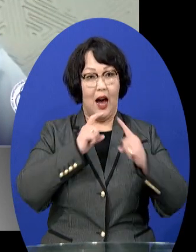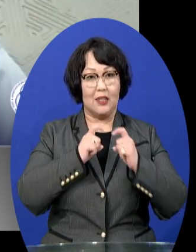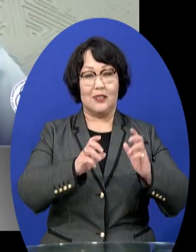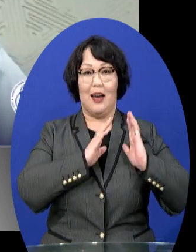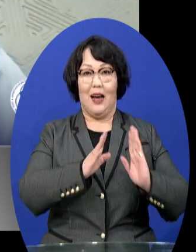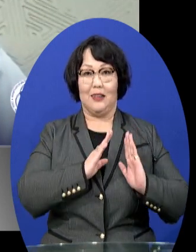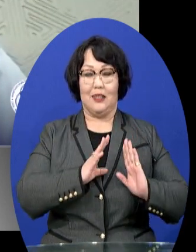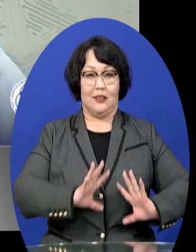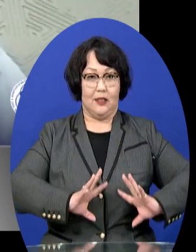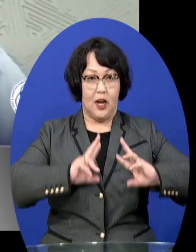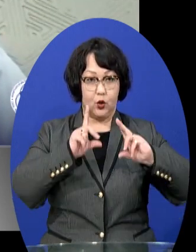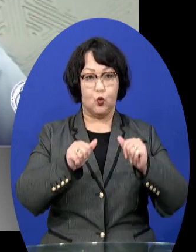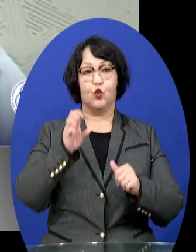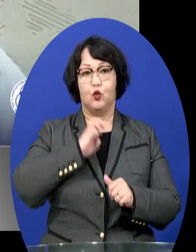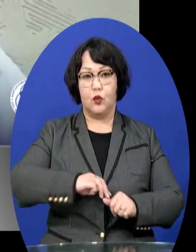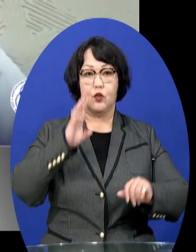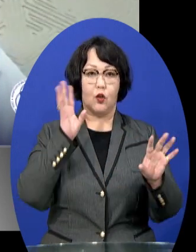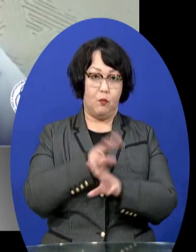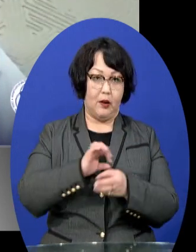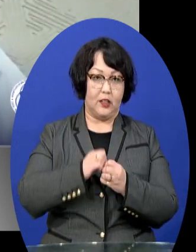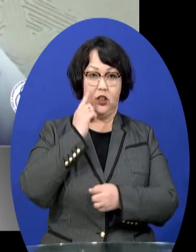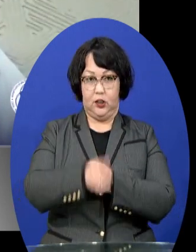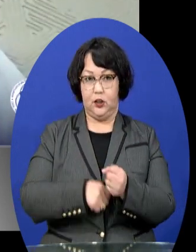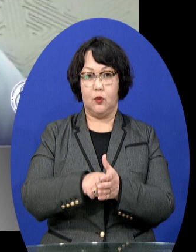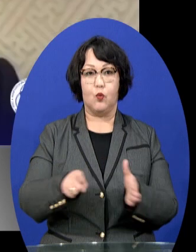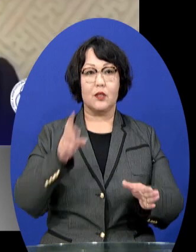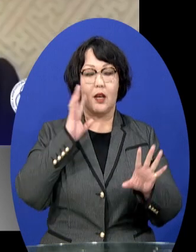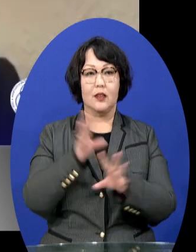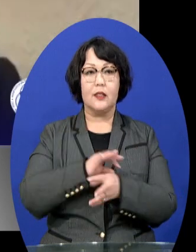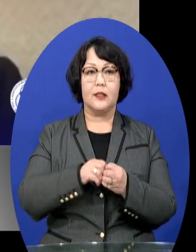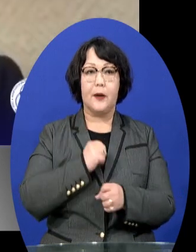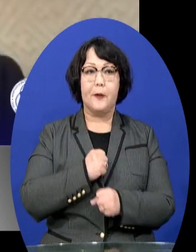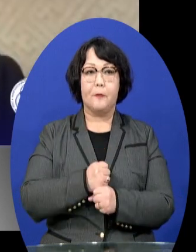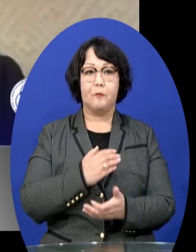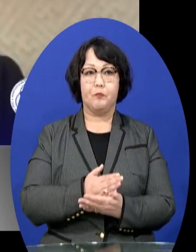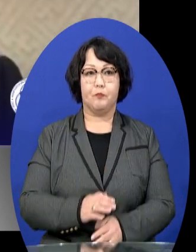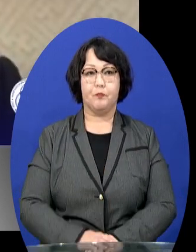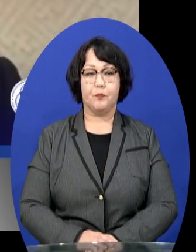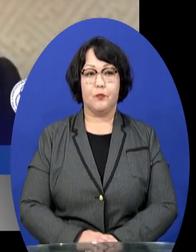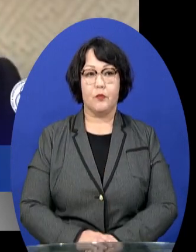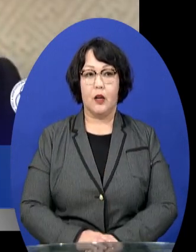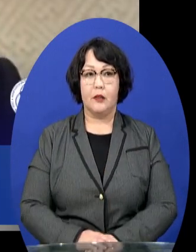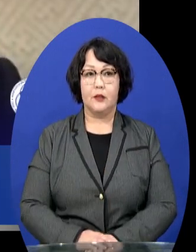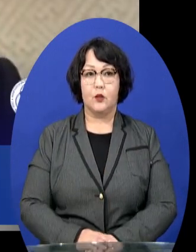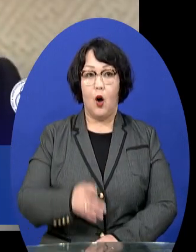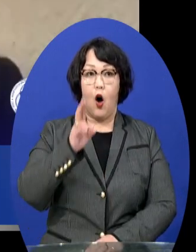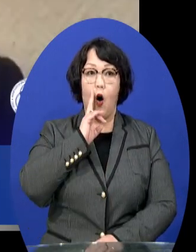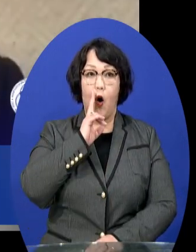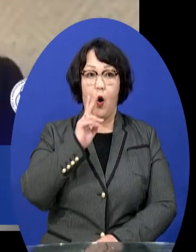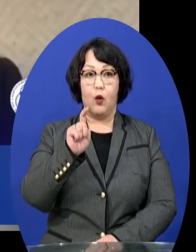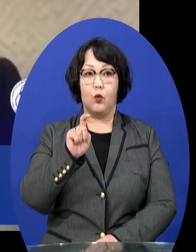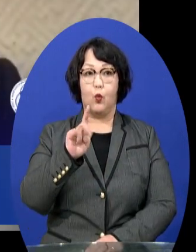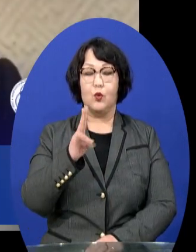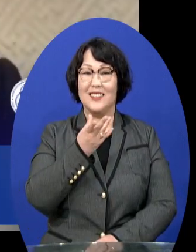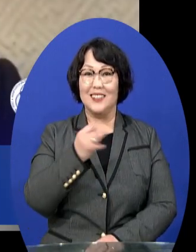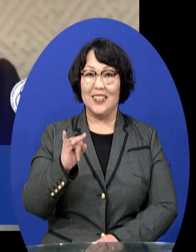хамтлаг гэсэн аяныг одоо бүхэн жилийн хугацаанд хэлээд явж байгаа. Бид одоо хүнсний эрхийн бичиг гэж нэрлэдэг та бүхэн хүнсний толгойн гэдэг нэрлээ зарчилсан одоо